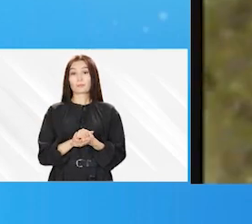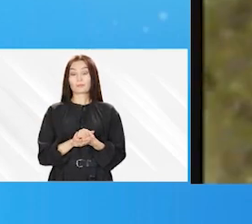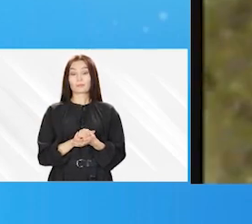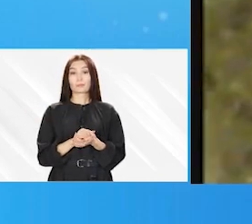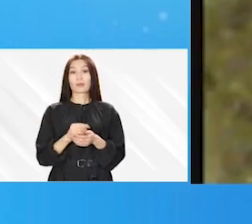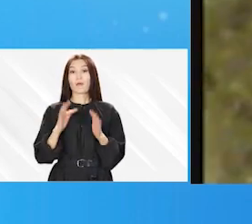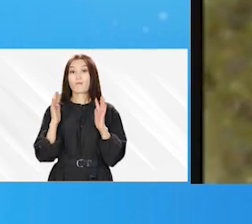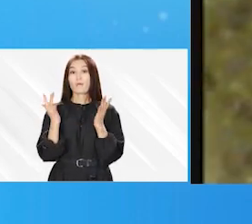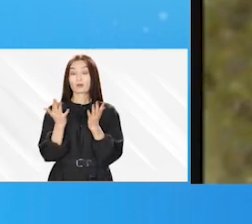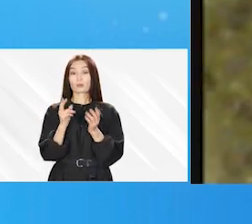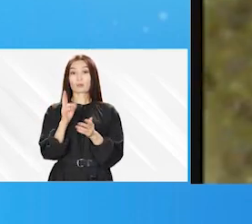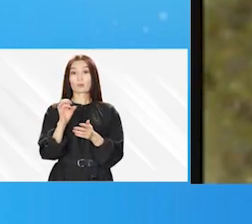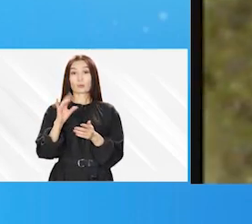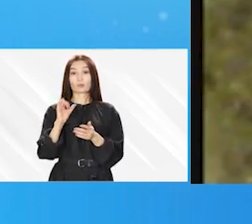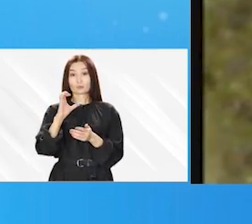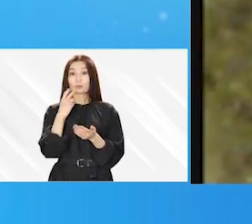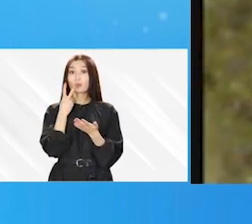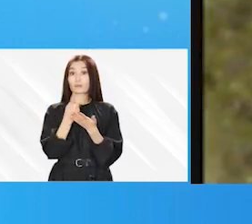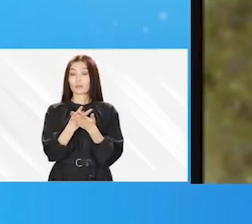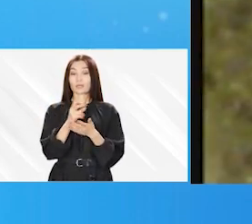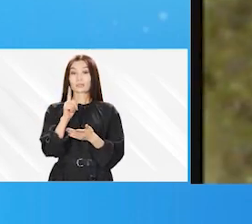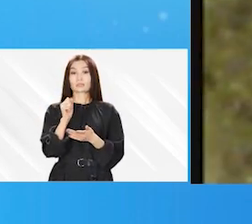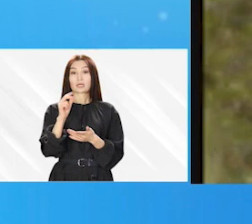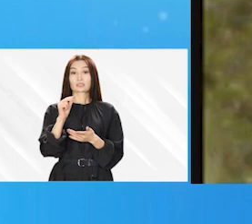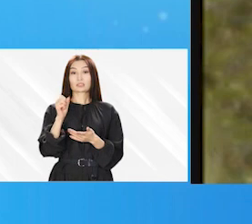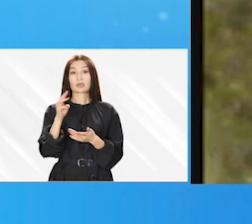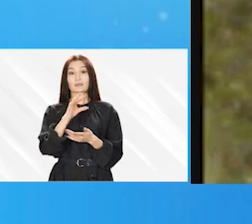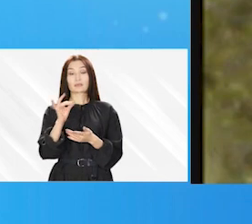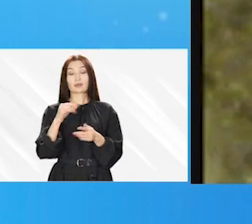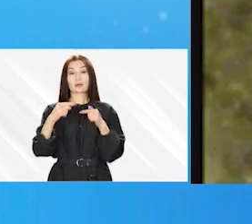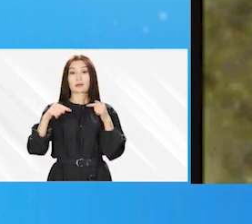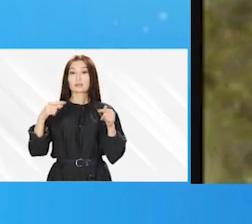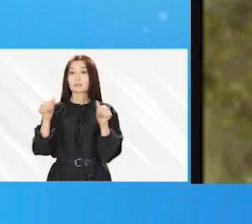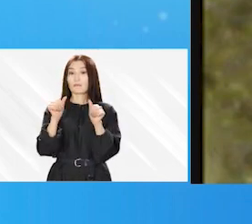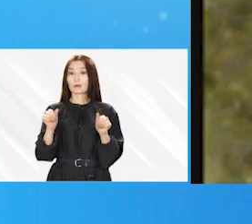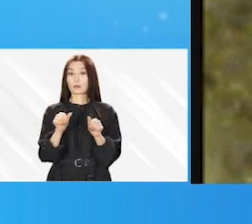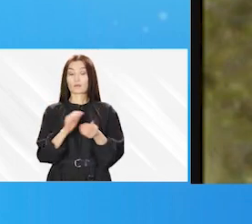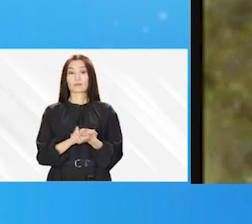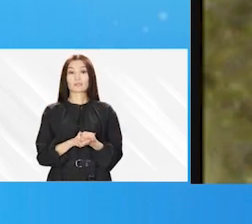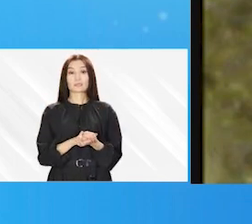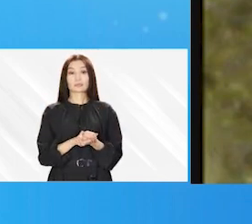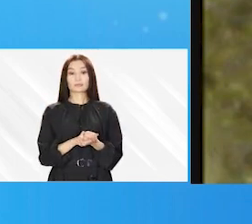вокруг конуса видны зачатки будущих листьев разной степени сформированности